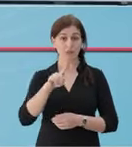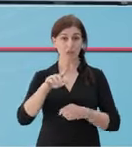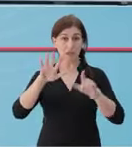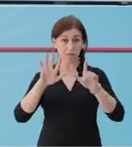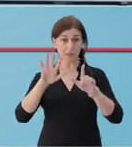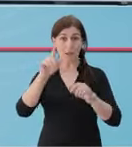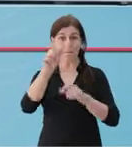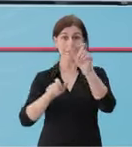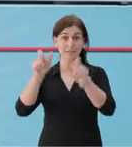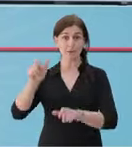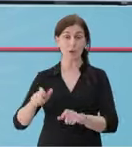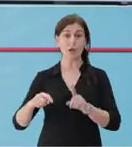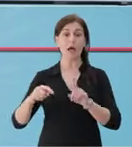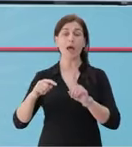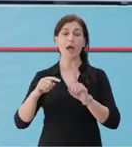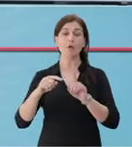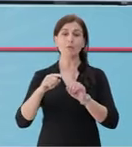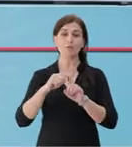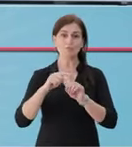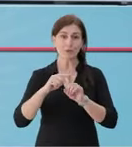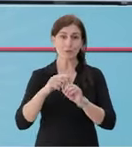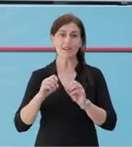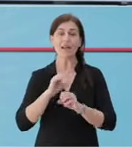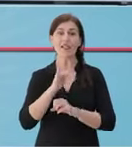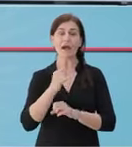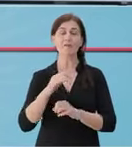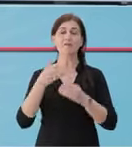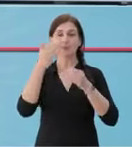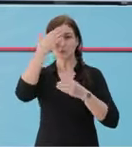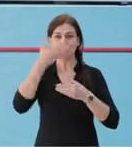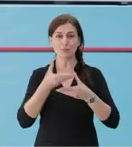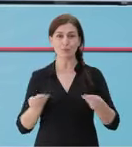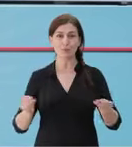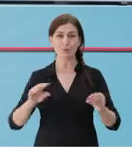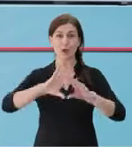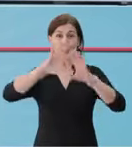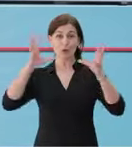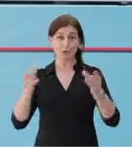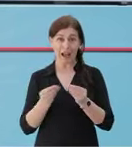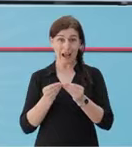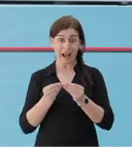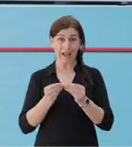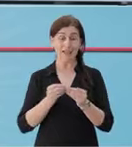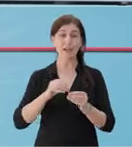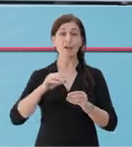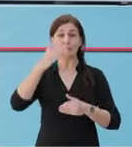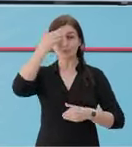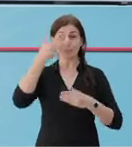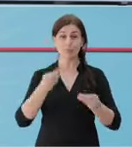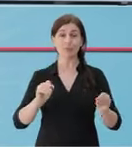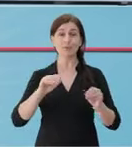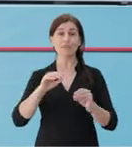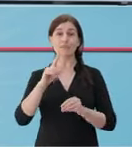të fundit, 17 pacientë të tjerë janë shtuar listës të të shëruarve, duke e quar numrin e të shëruarve